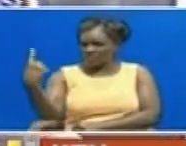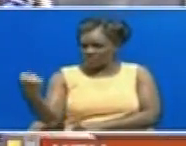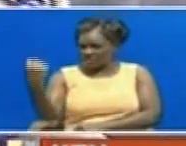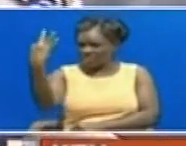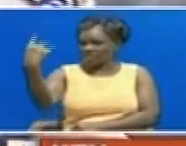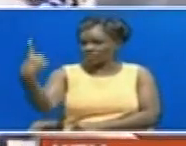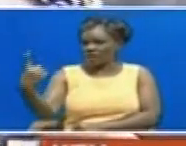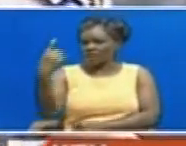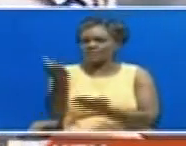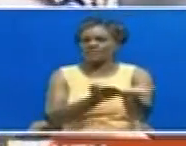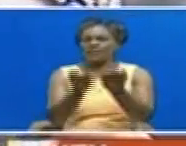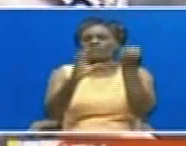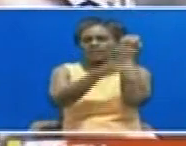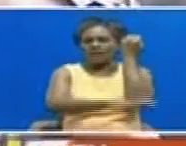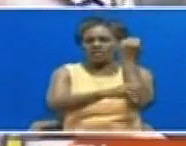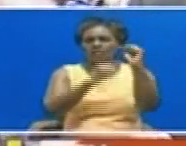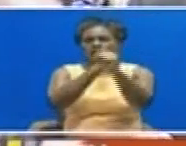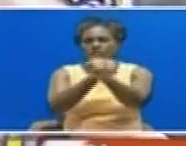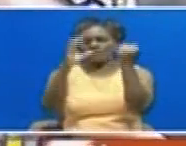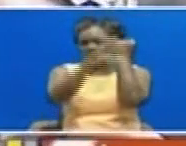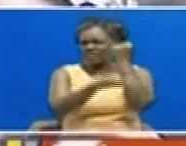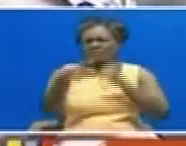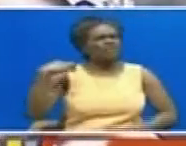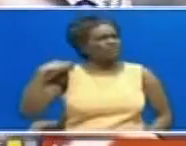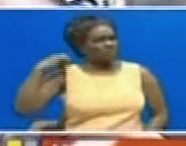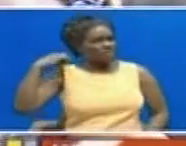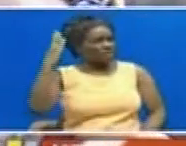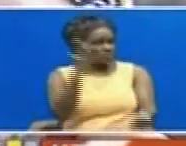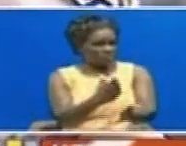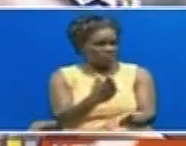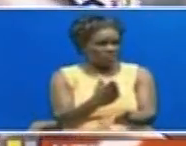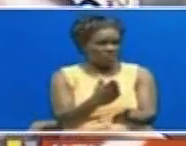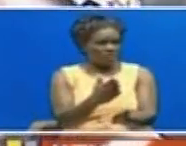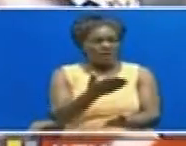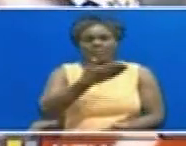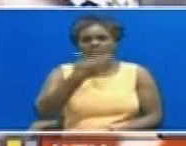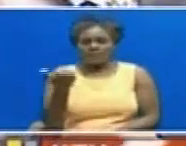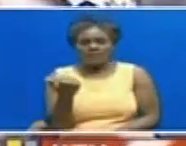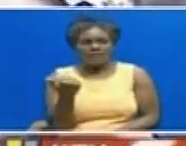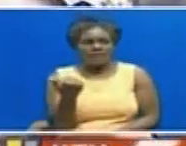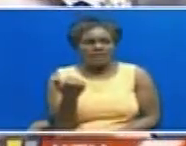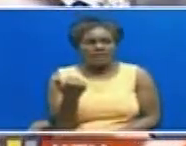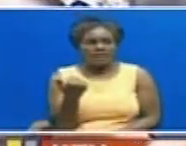akifanyia hii nchi na kuchunga hii nchi kazi. Si mtu amejitolea. He deserves